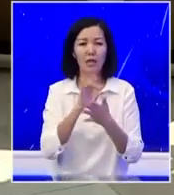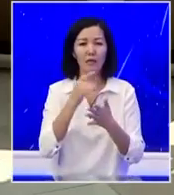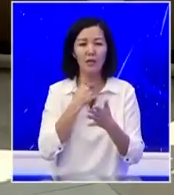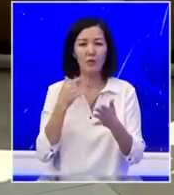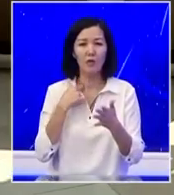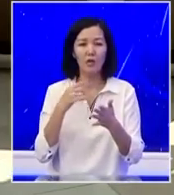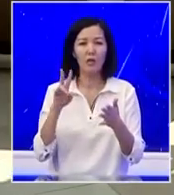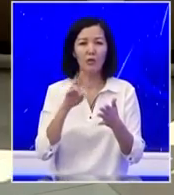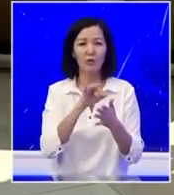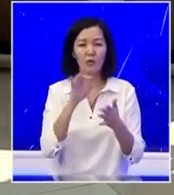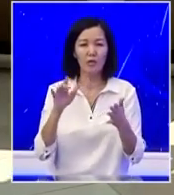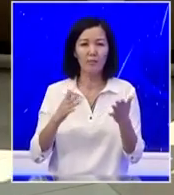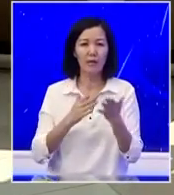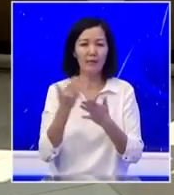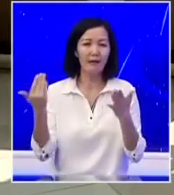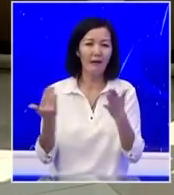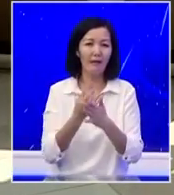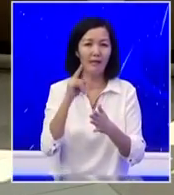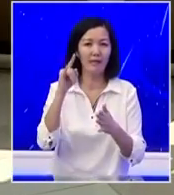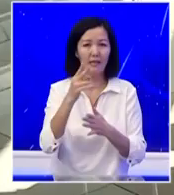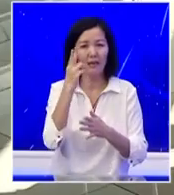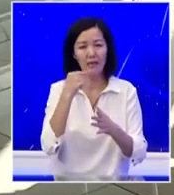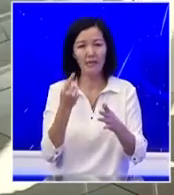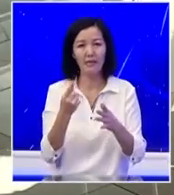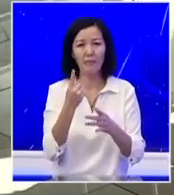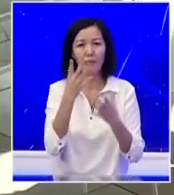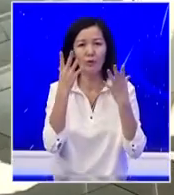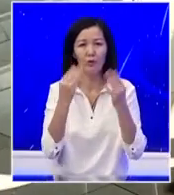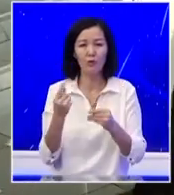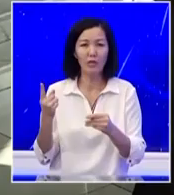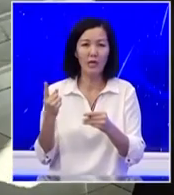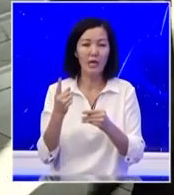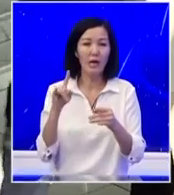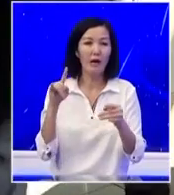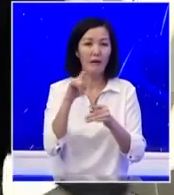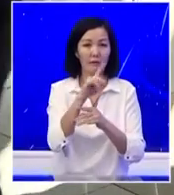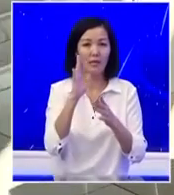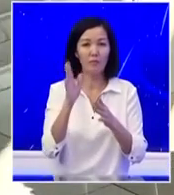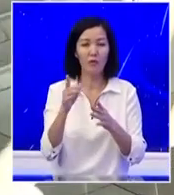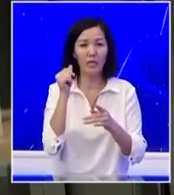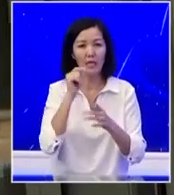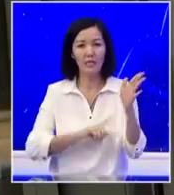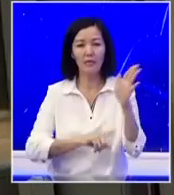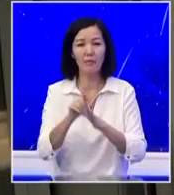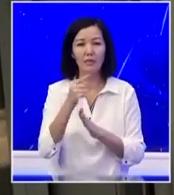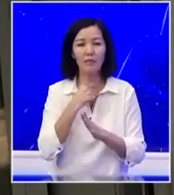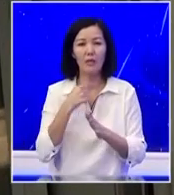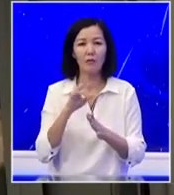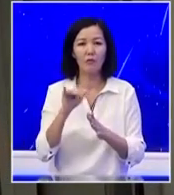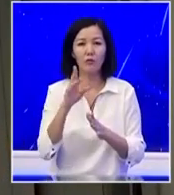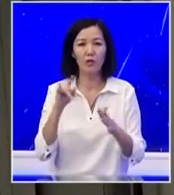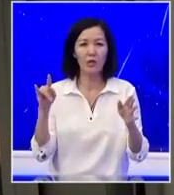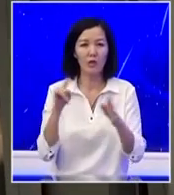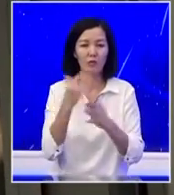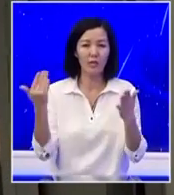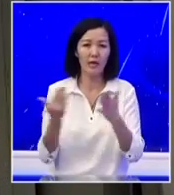Нұр-Сұлтан Талдықорған Нұр-Сұлтан бағытындағы ұшақ әдеттегідей күніне бір рет қатынайтын болады. Ертеңнен бастап Талдықорған Үшарал әуе